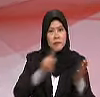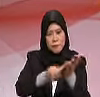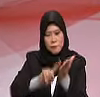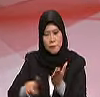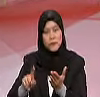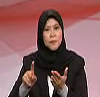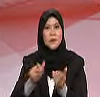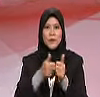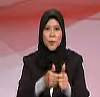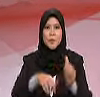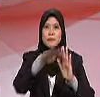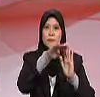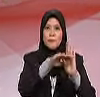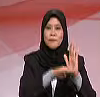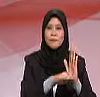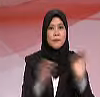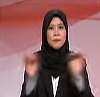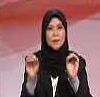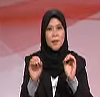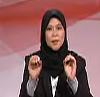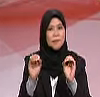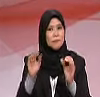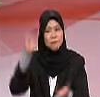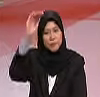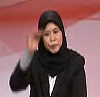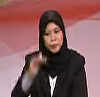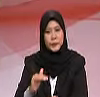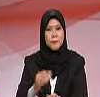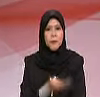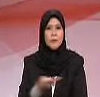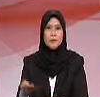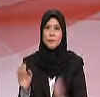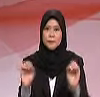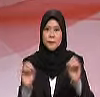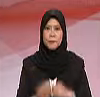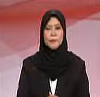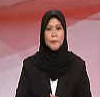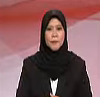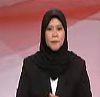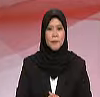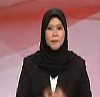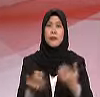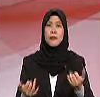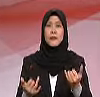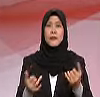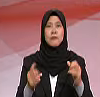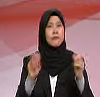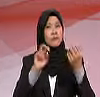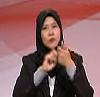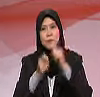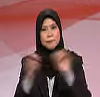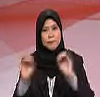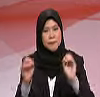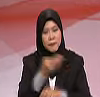menjalankan operasi mengikut peraturan dan tidak berlaku kekurangan bekalan. Takkan ini bekalan tiada masalah dari segi minyak,